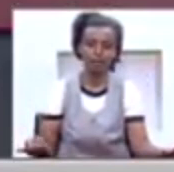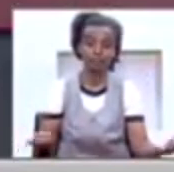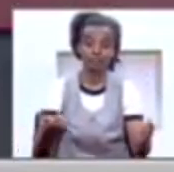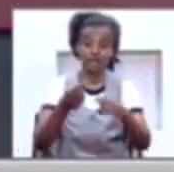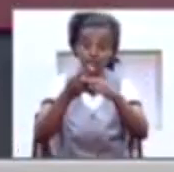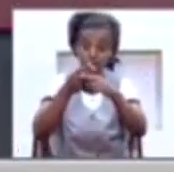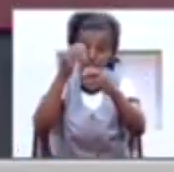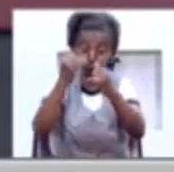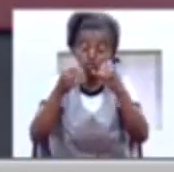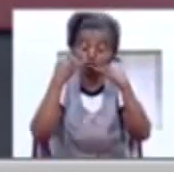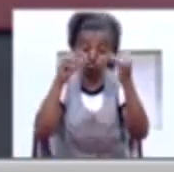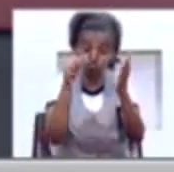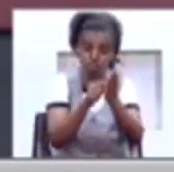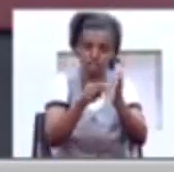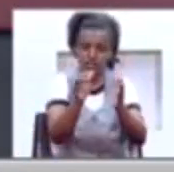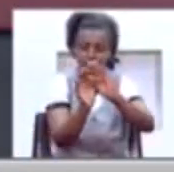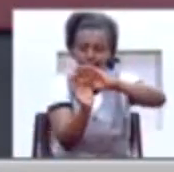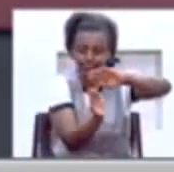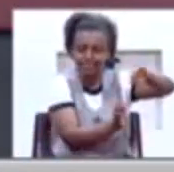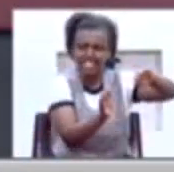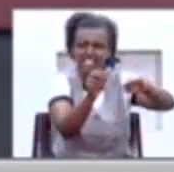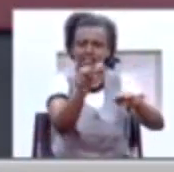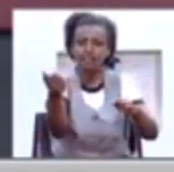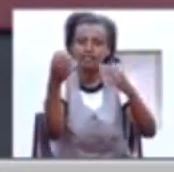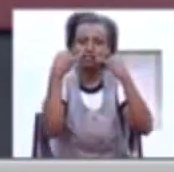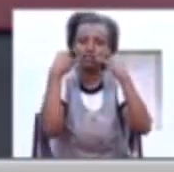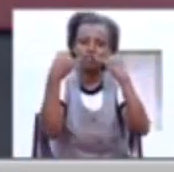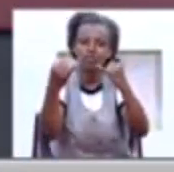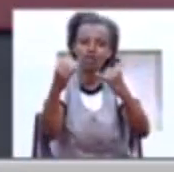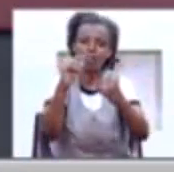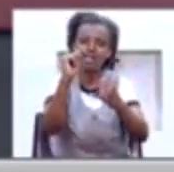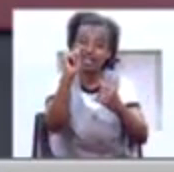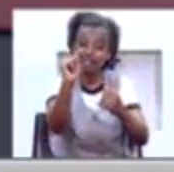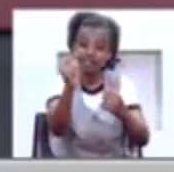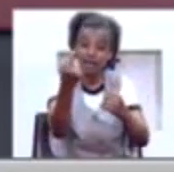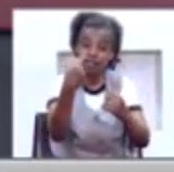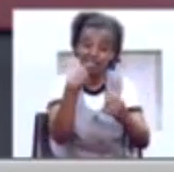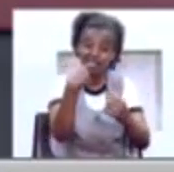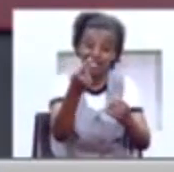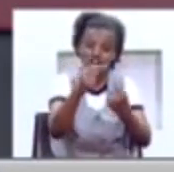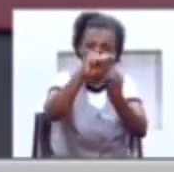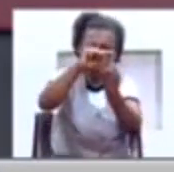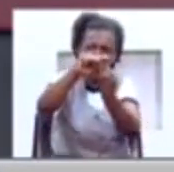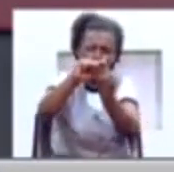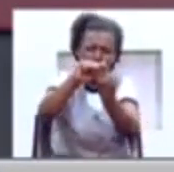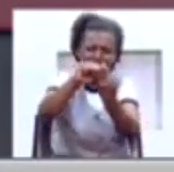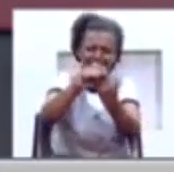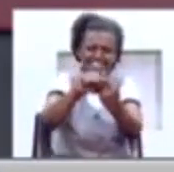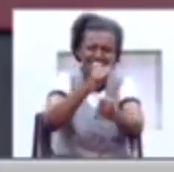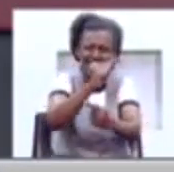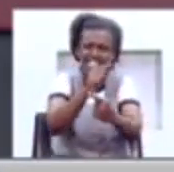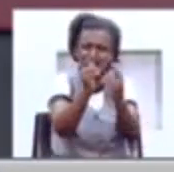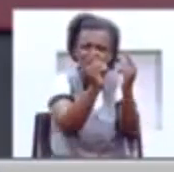dudusoza ikindi hano nababwira murumva icyambere nshimangiye nuko ubwicanyi bwose bwakora abatutsi